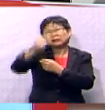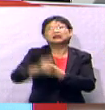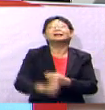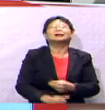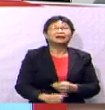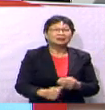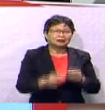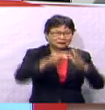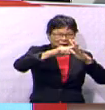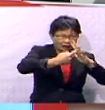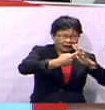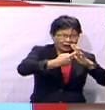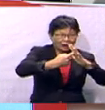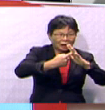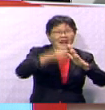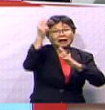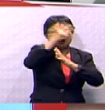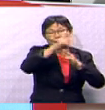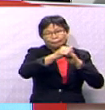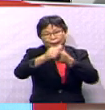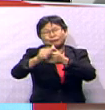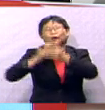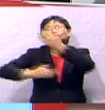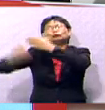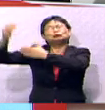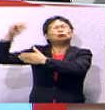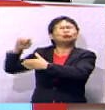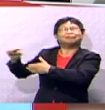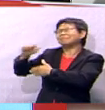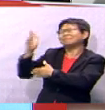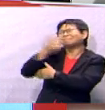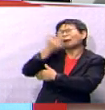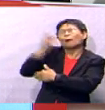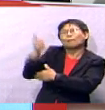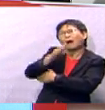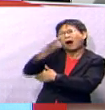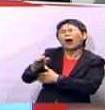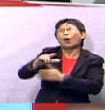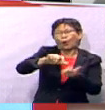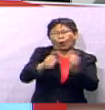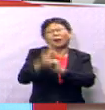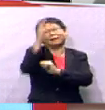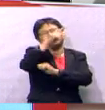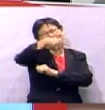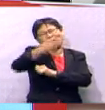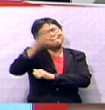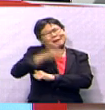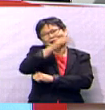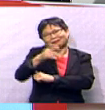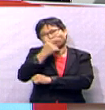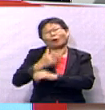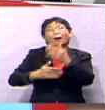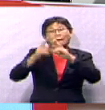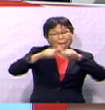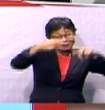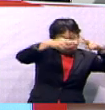yang dilancarkan di bawah kerajaan pimpinan terdahulu tidak akan dibatalkan oleh Kerajaan Pakatan Harapan. Sebaliknya, ia akan